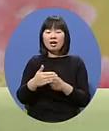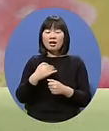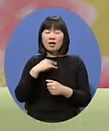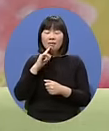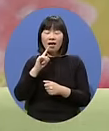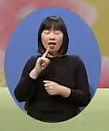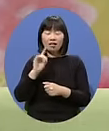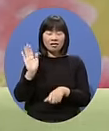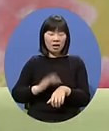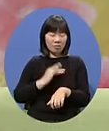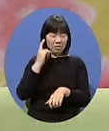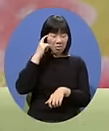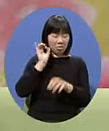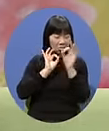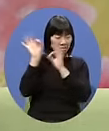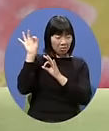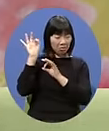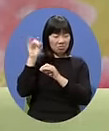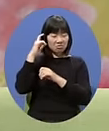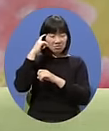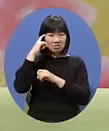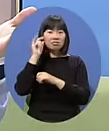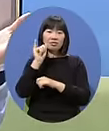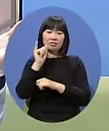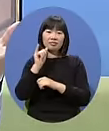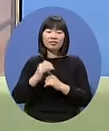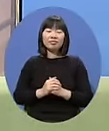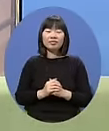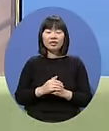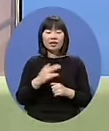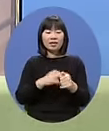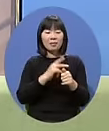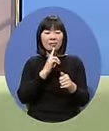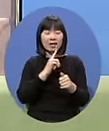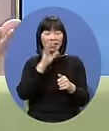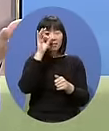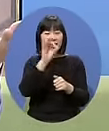말했다. 걱정되니까. 그렇죠. 선생님 말씀을 제가 들으니까 네. 제